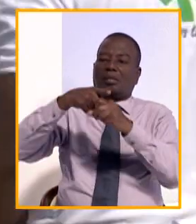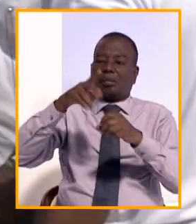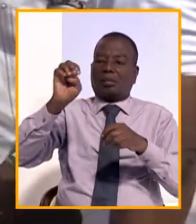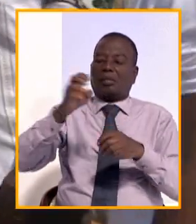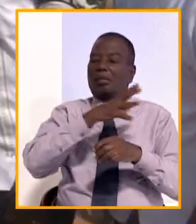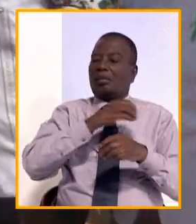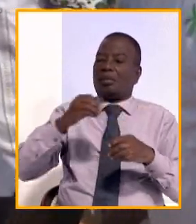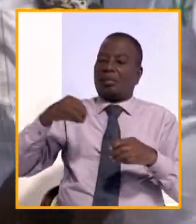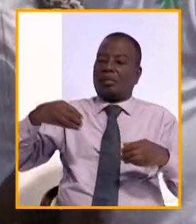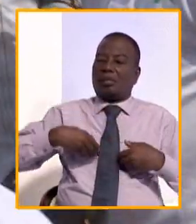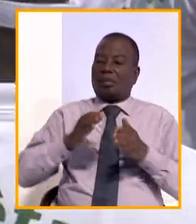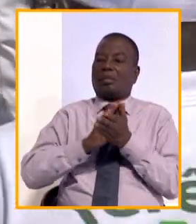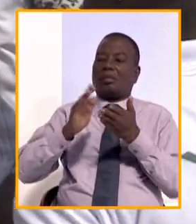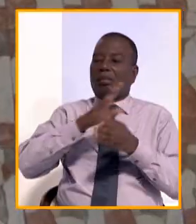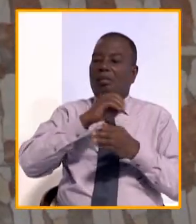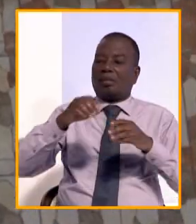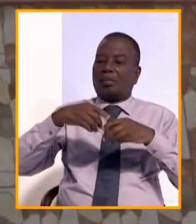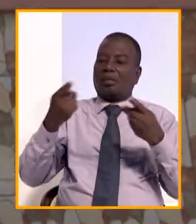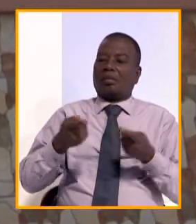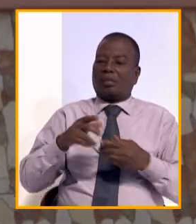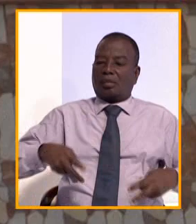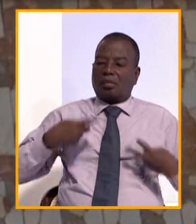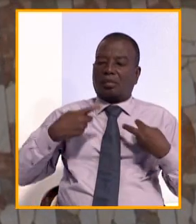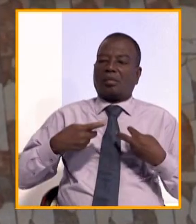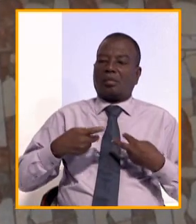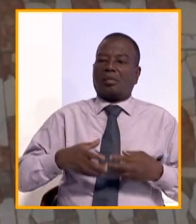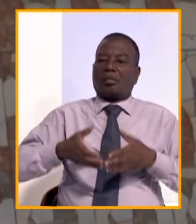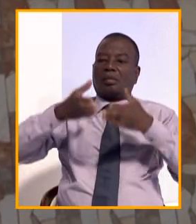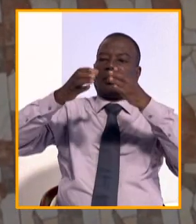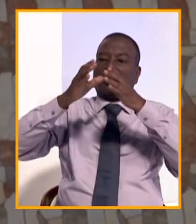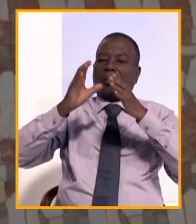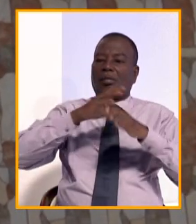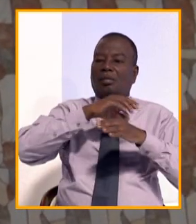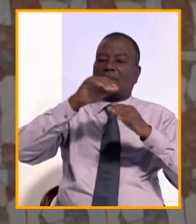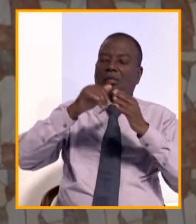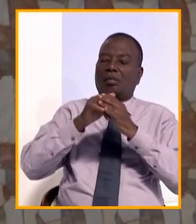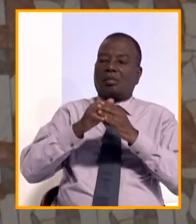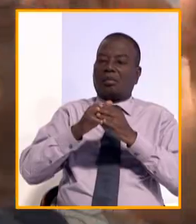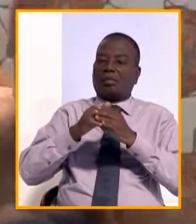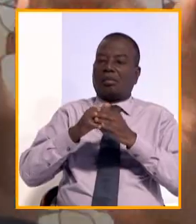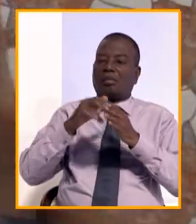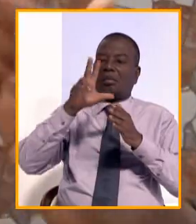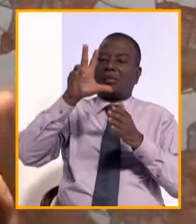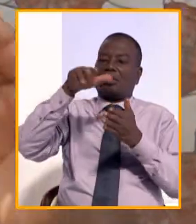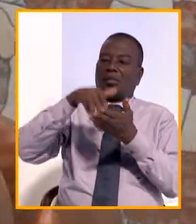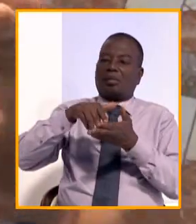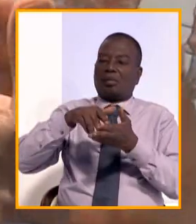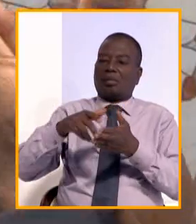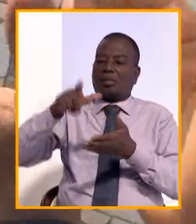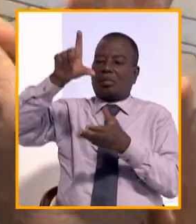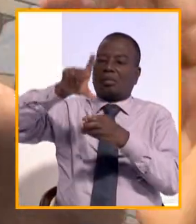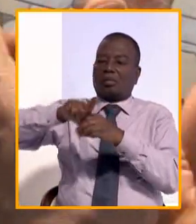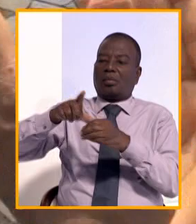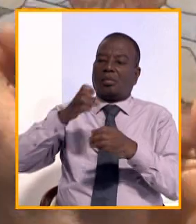salubrité aux jeunes pour l'assainissement du cadre de vie et d'un forage solaire motorisé d'une capacité de 3000 litres d'eau aux populations